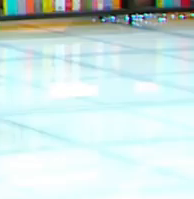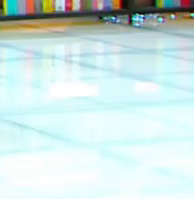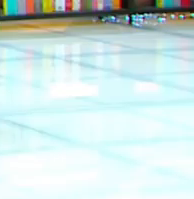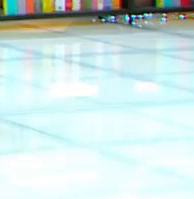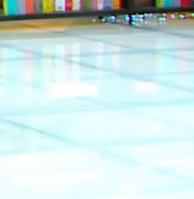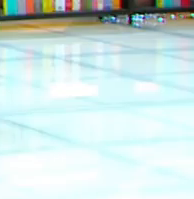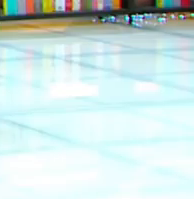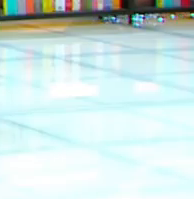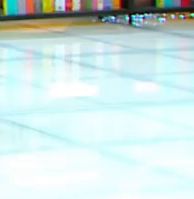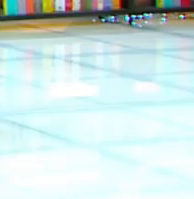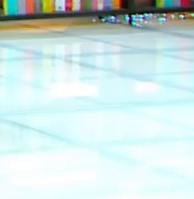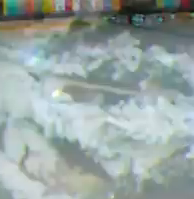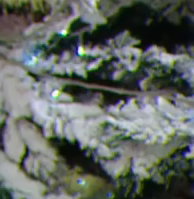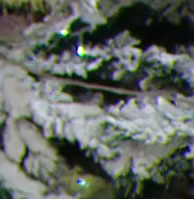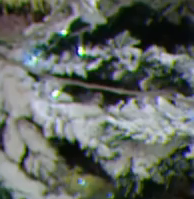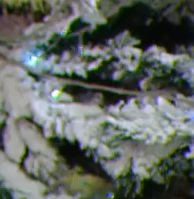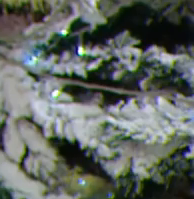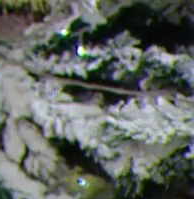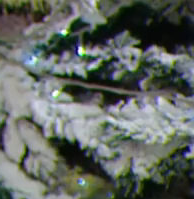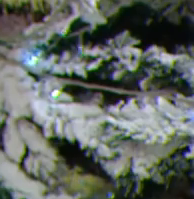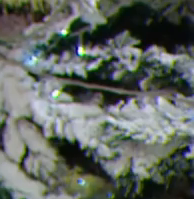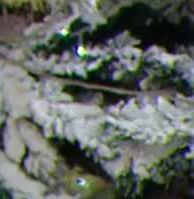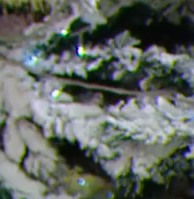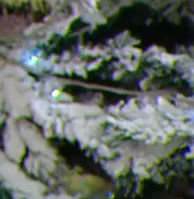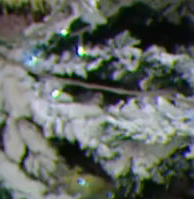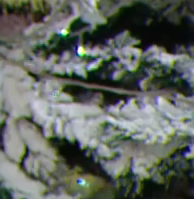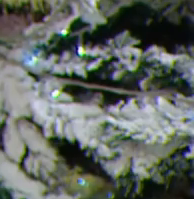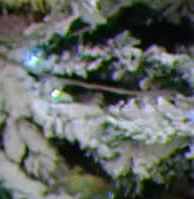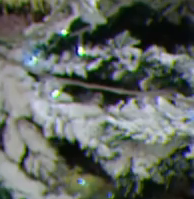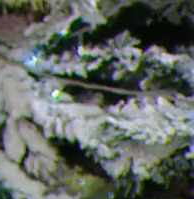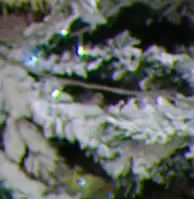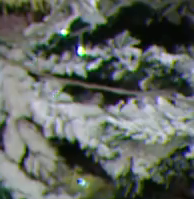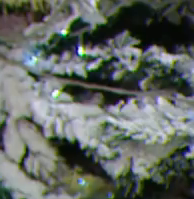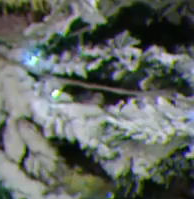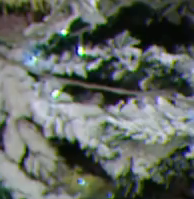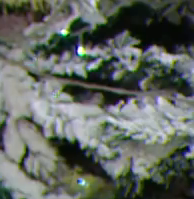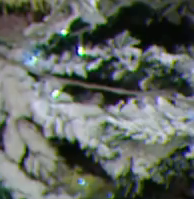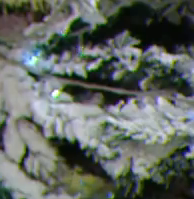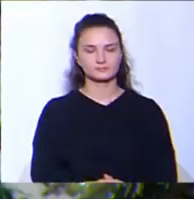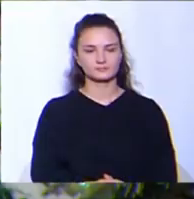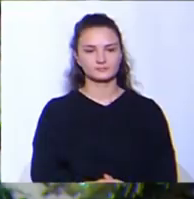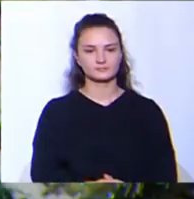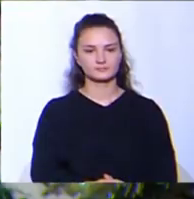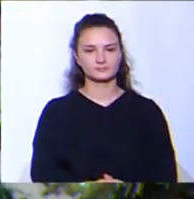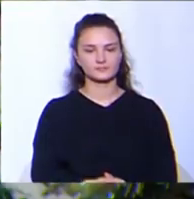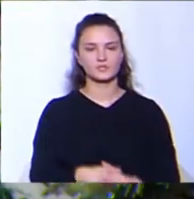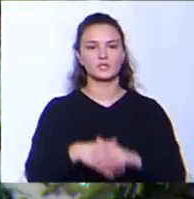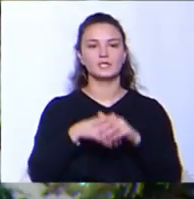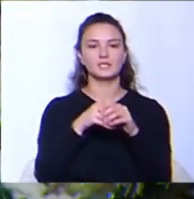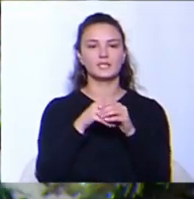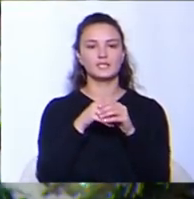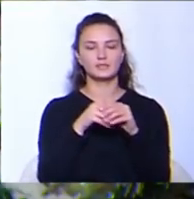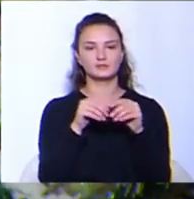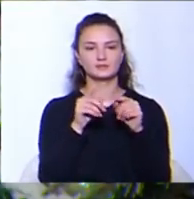და მადლობა გითხრათ ჩვენთან მობრძანებისათვის და მე პირდაპირ არგუმენტებზე გადავალ. ჩვენ